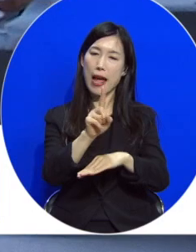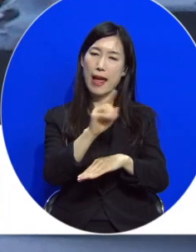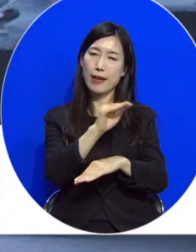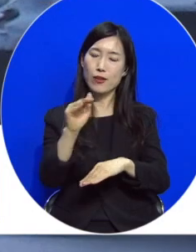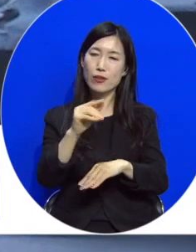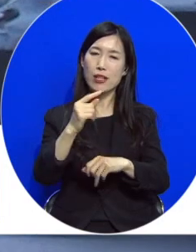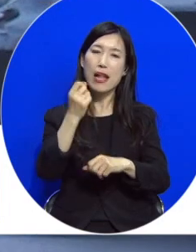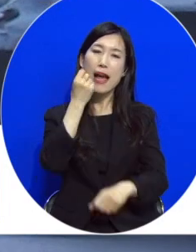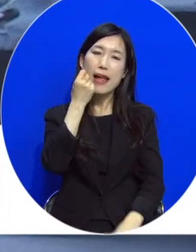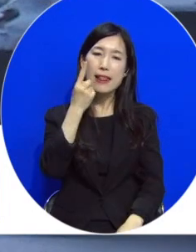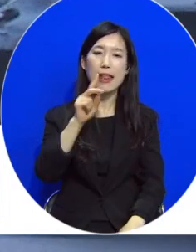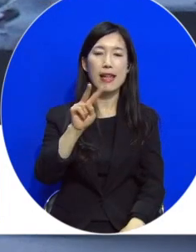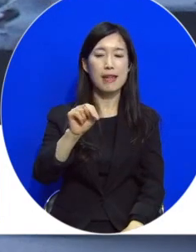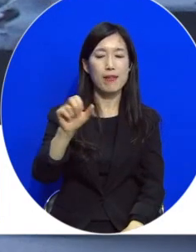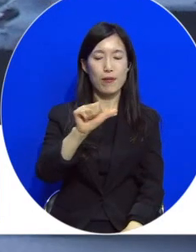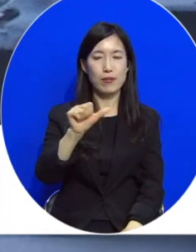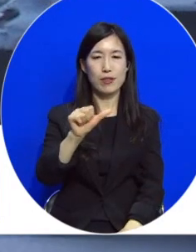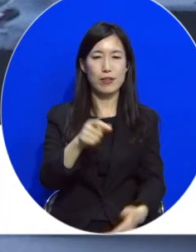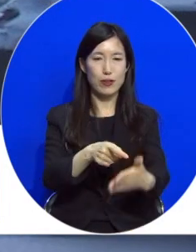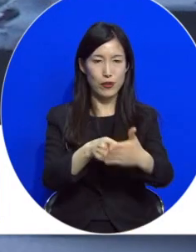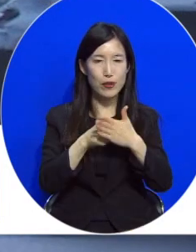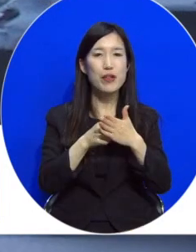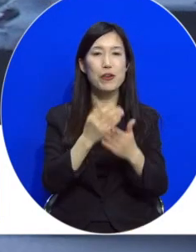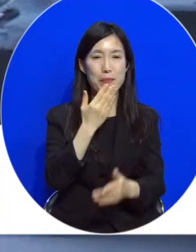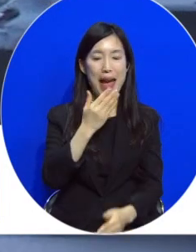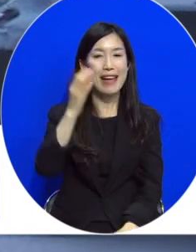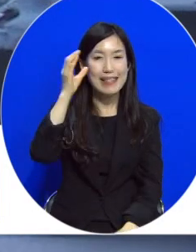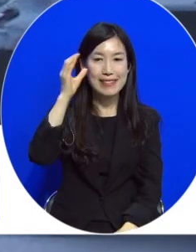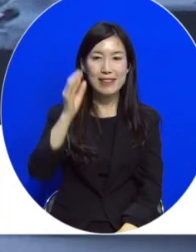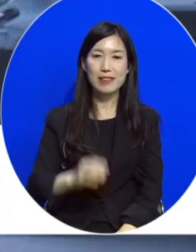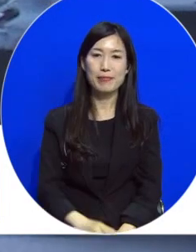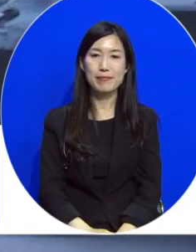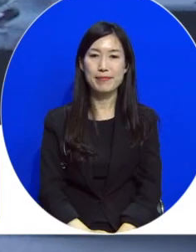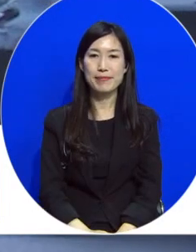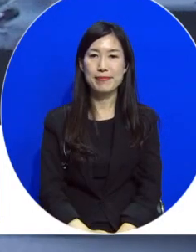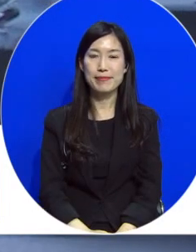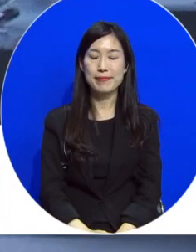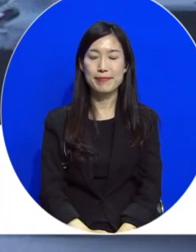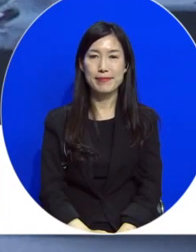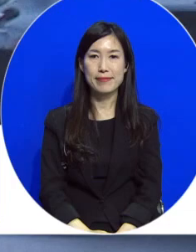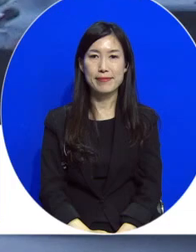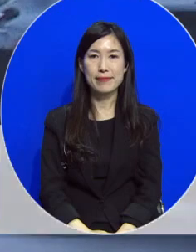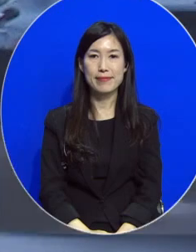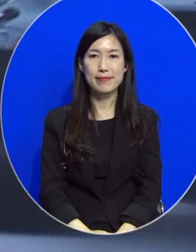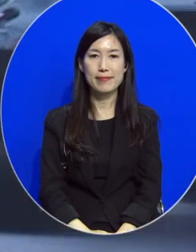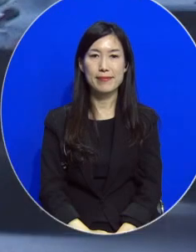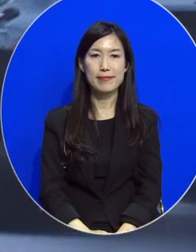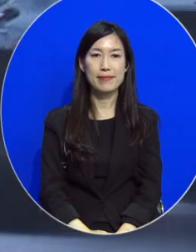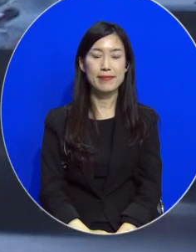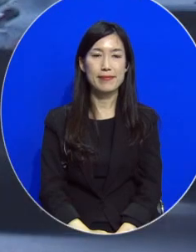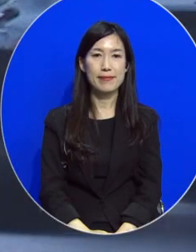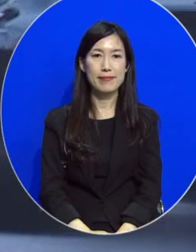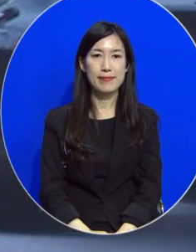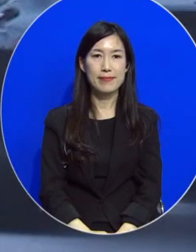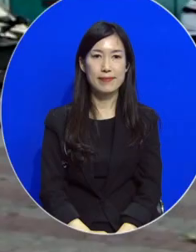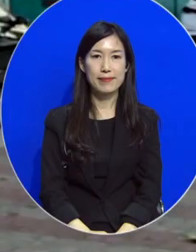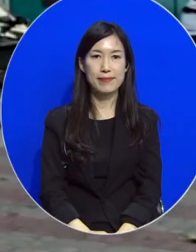25,000원 정도의 유류비 부담이 완화될 걸로 추산됩니다 윤현석 기자의 보도입니다